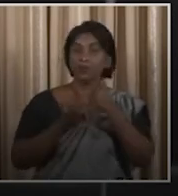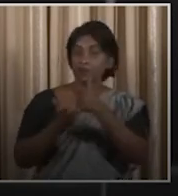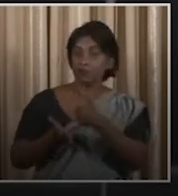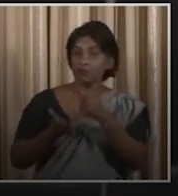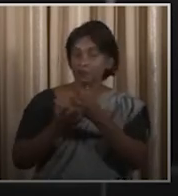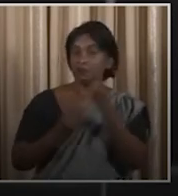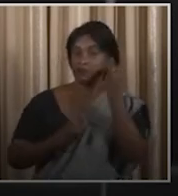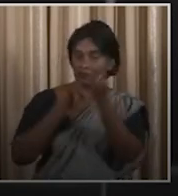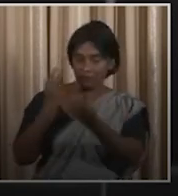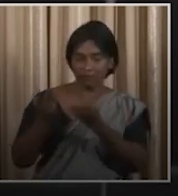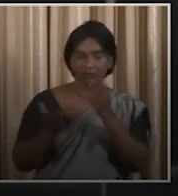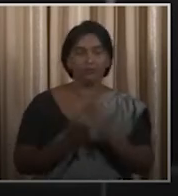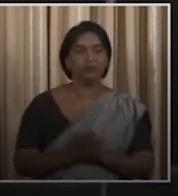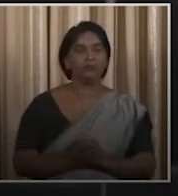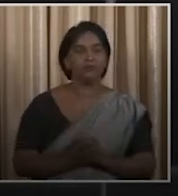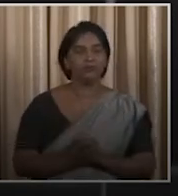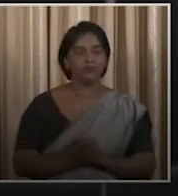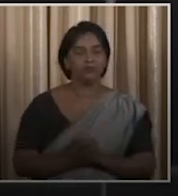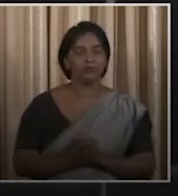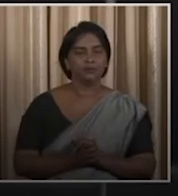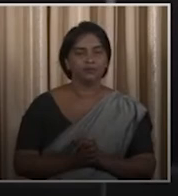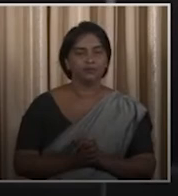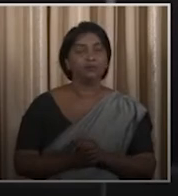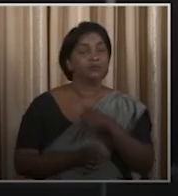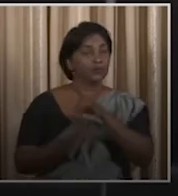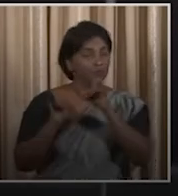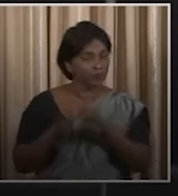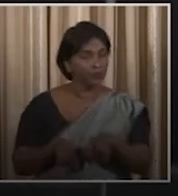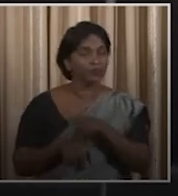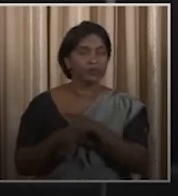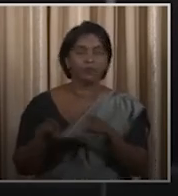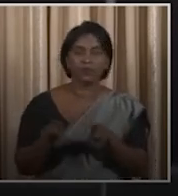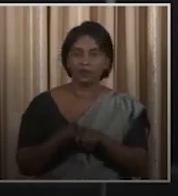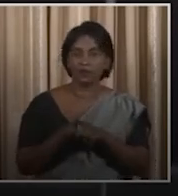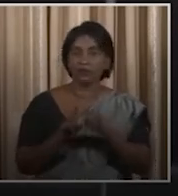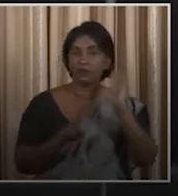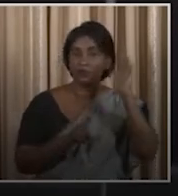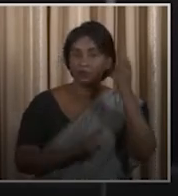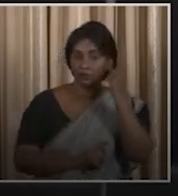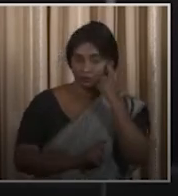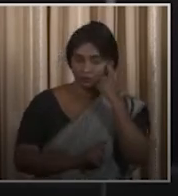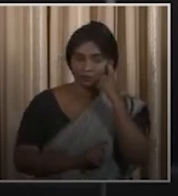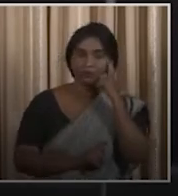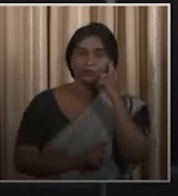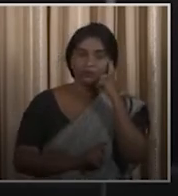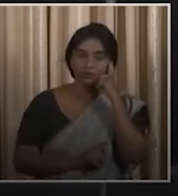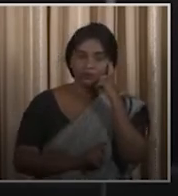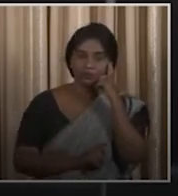සම්මානලාභී බවට පත් වුණා ඒ එතුමිය වගේ ශ්‍රේෂ්ඨ